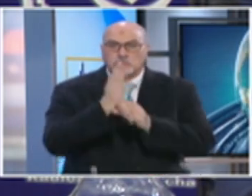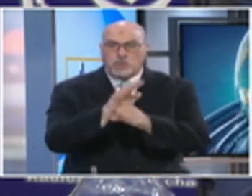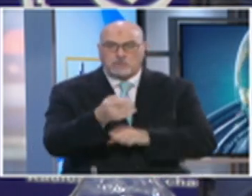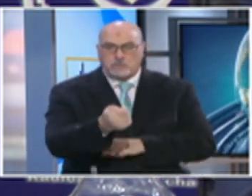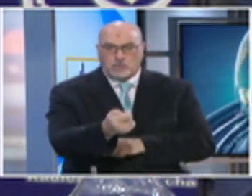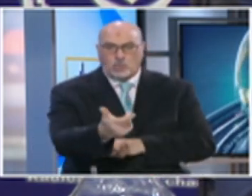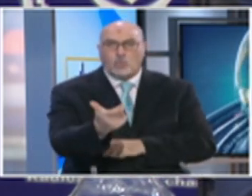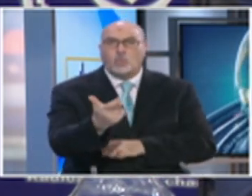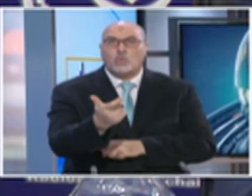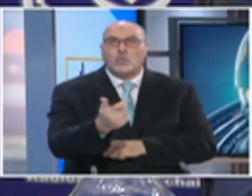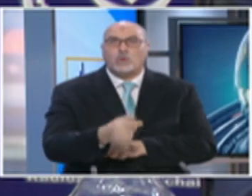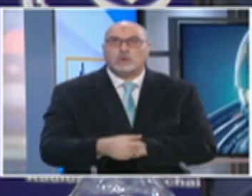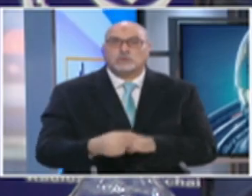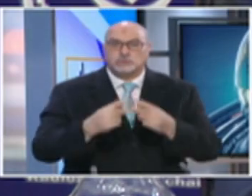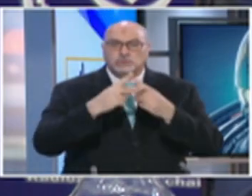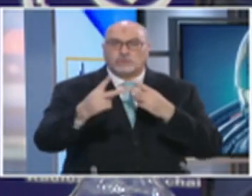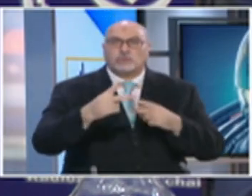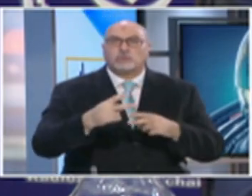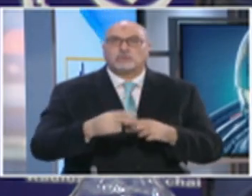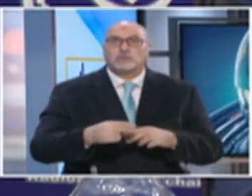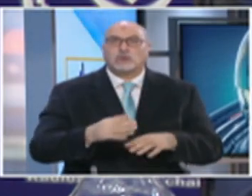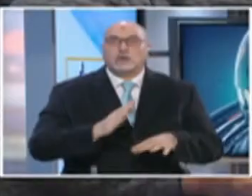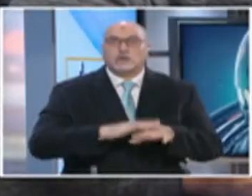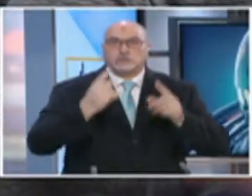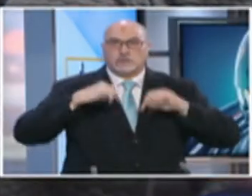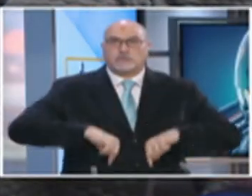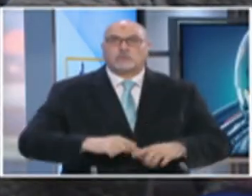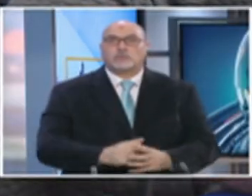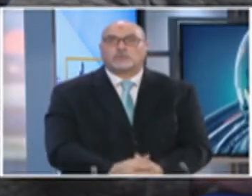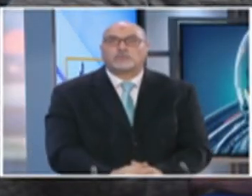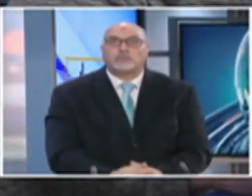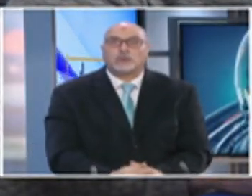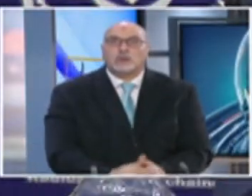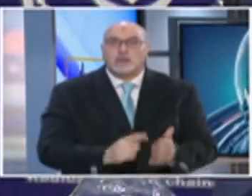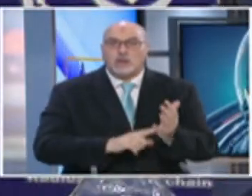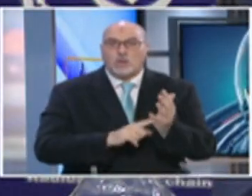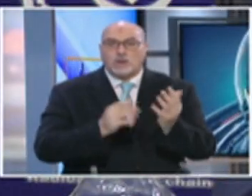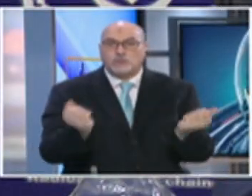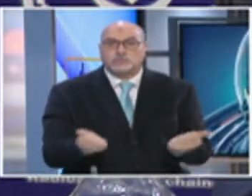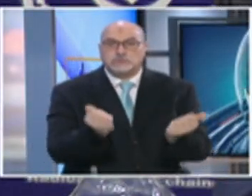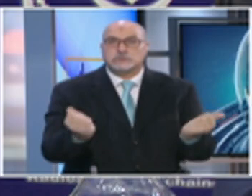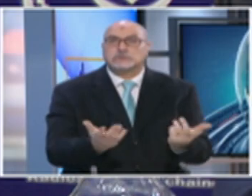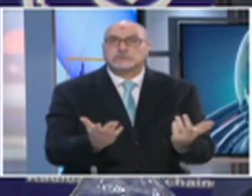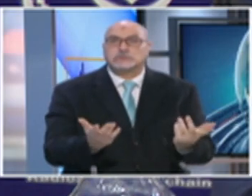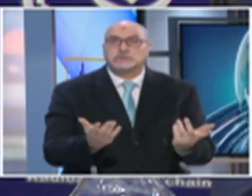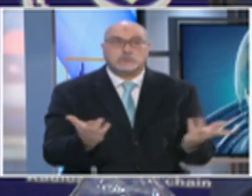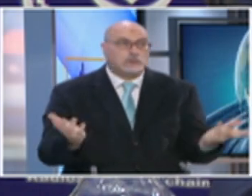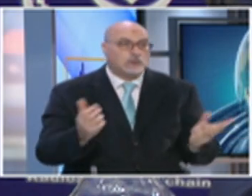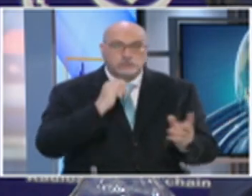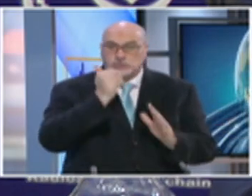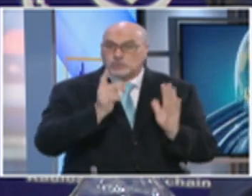قريبا نقدموها اجتماع الحكومة قانون الإشهار مثلا اللي ما عندناش حنا قانون الإشهار،